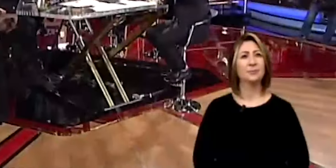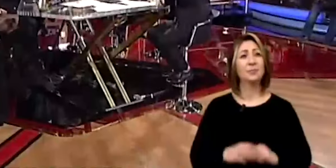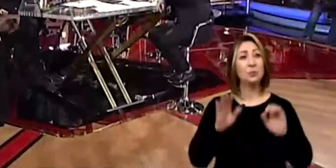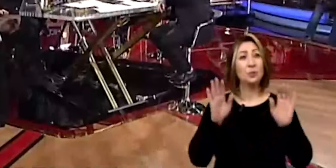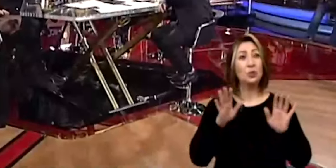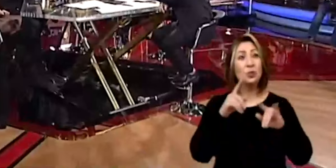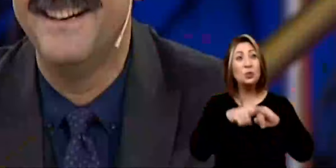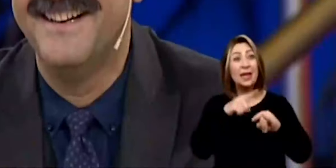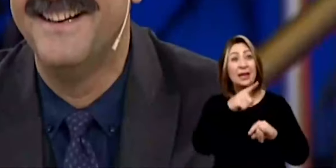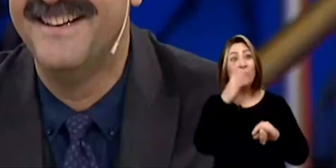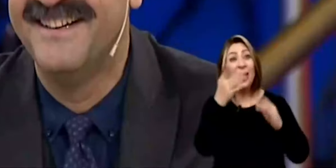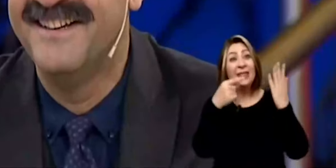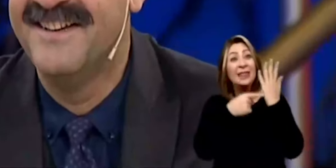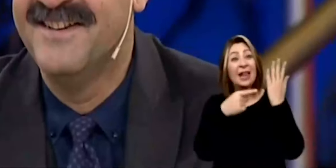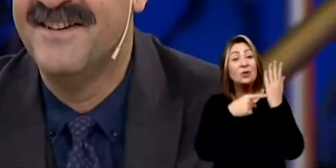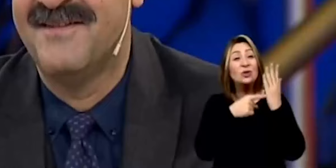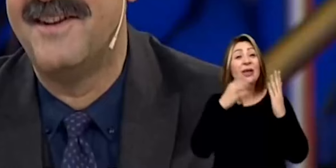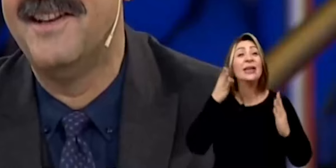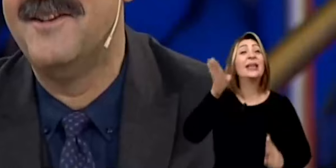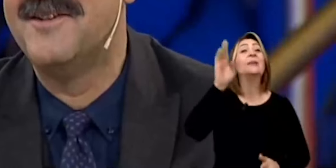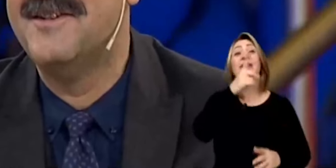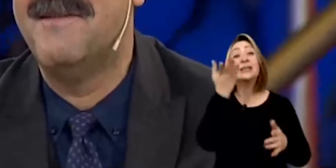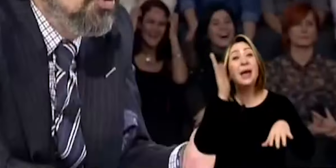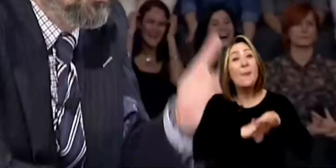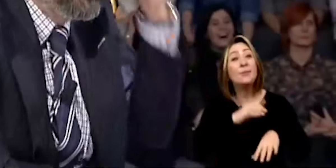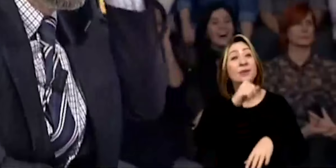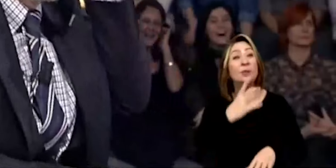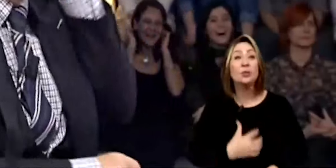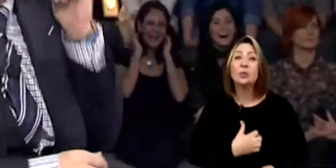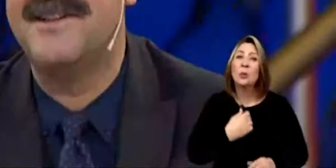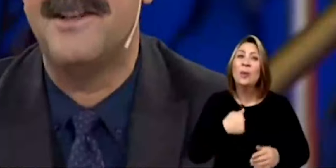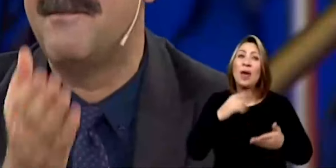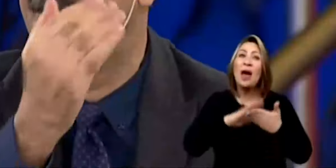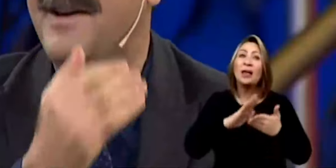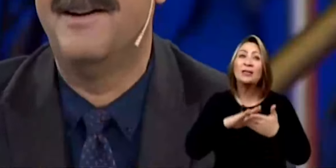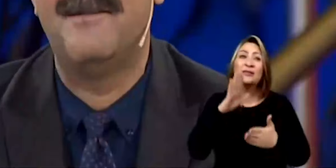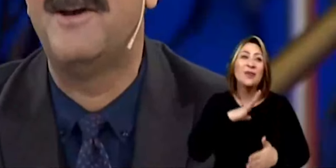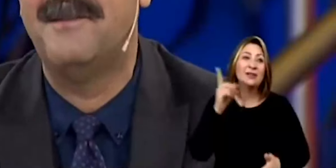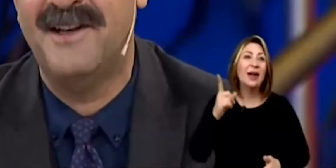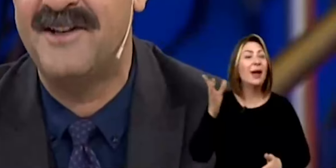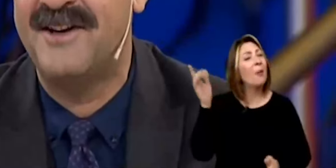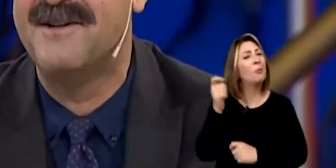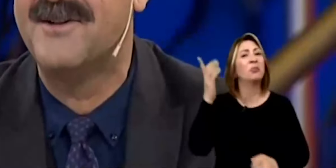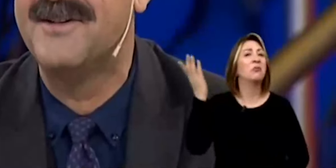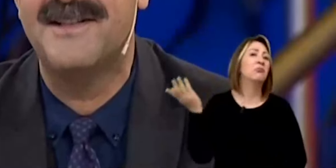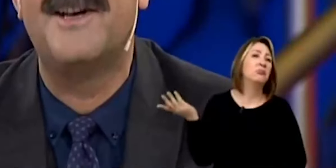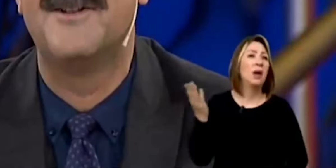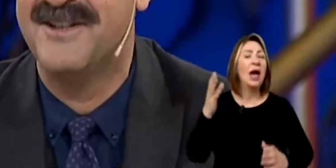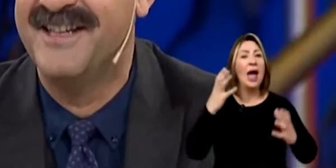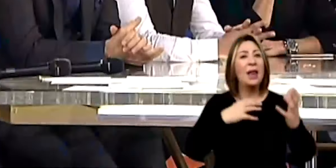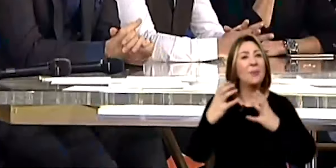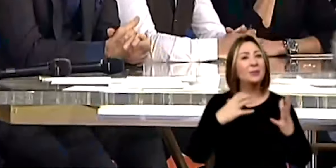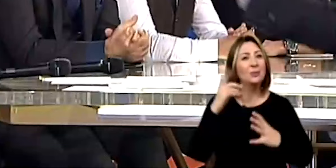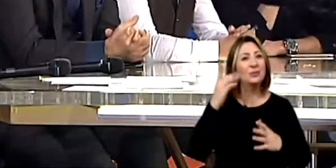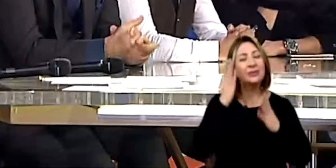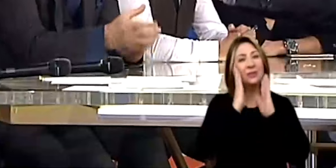Dur. Hüseyin henüz bu teknolojiye erişilmedi. Siz nasıl vallahi yaptınız üzgünüm. Bunu? Benim bir arkadaşım vardı. İşte yani artık yaptılar işte animasyonu. Sağ